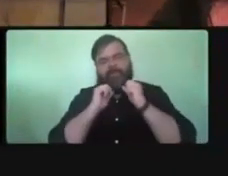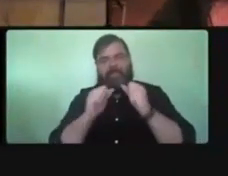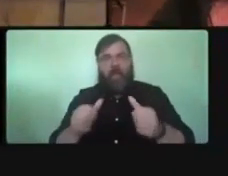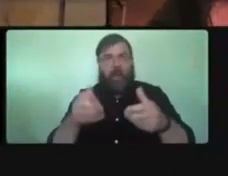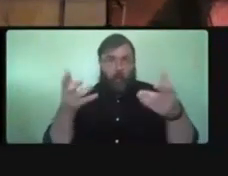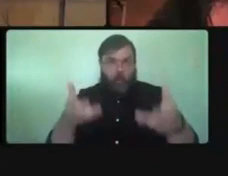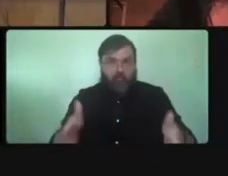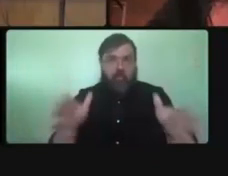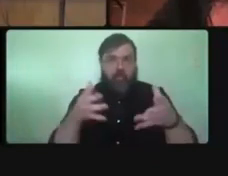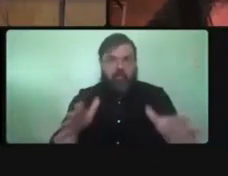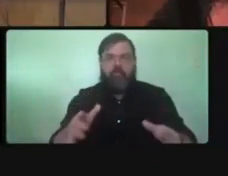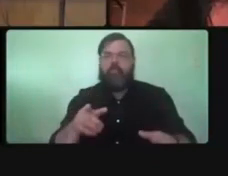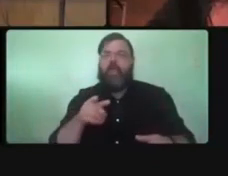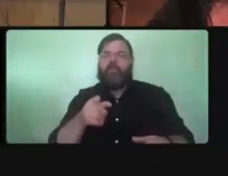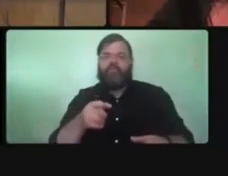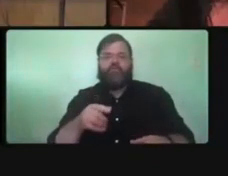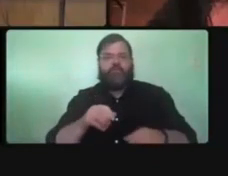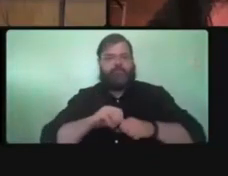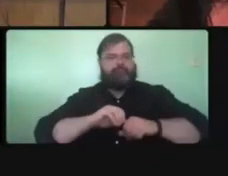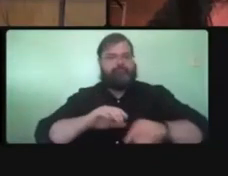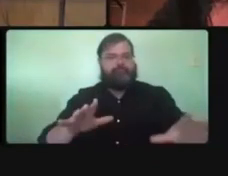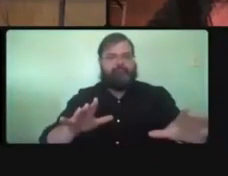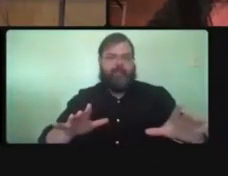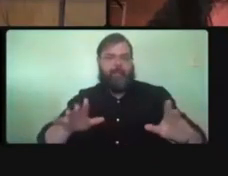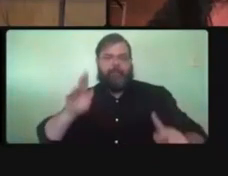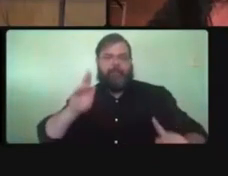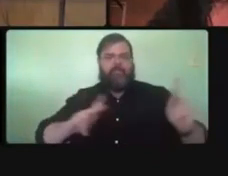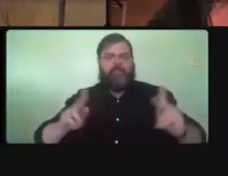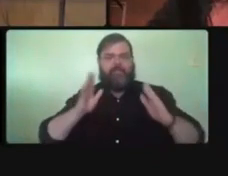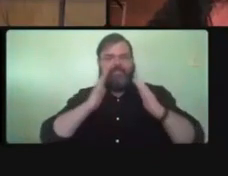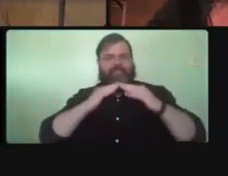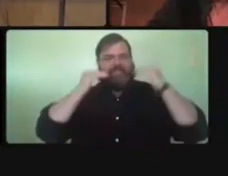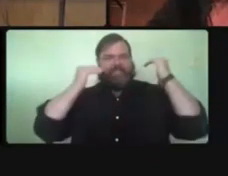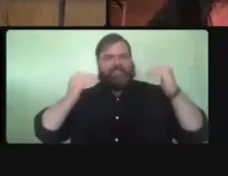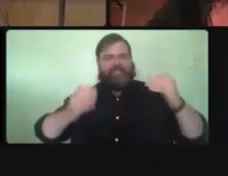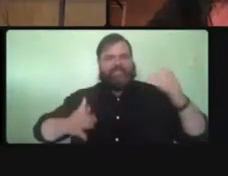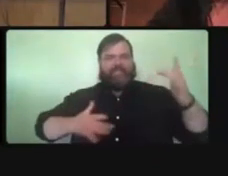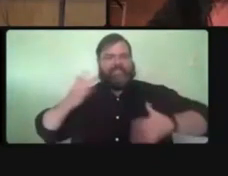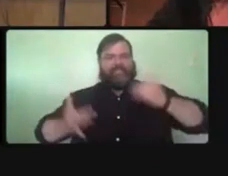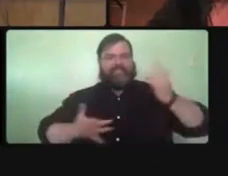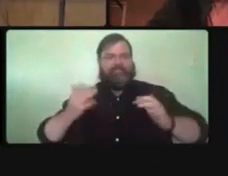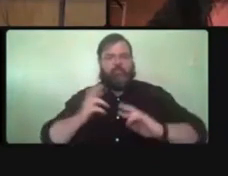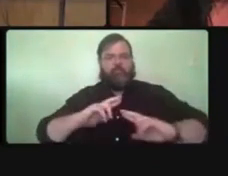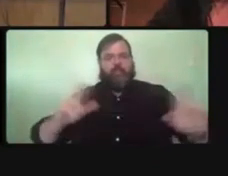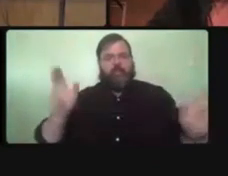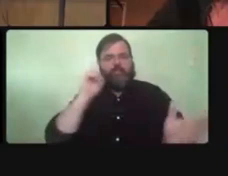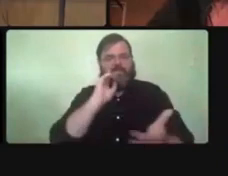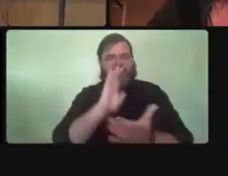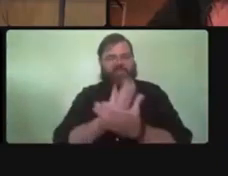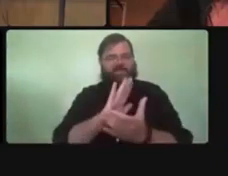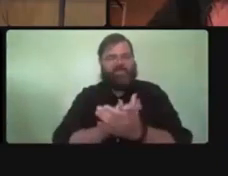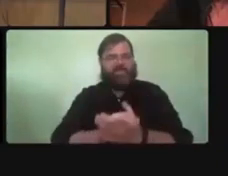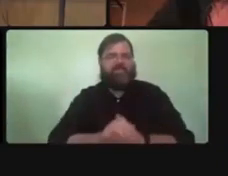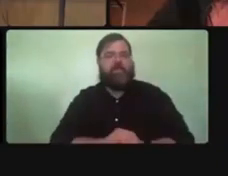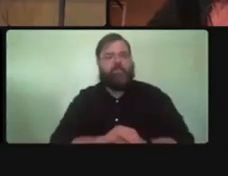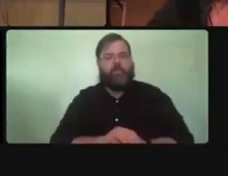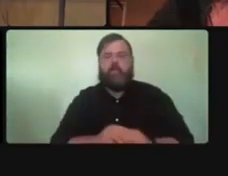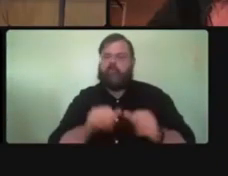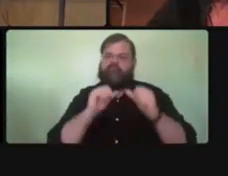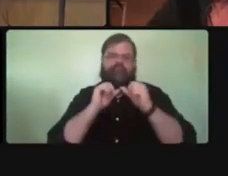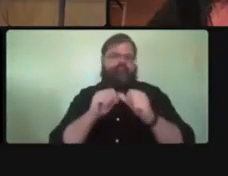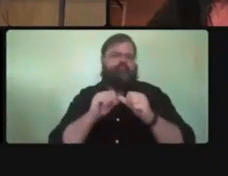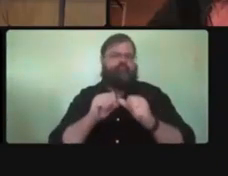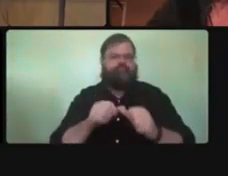sasa. Ningependa kuwashukuru sana kwa kazi nzuri ambayo mmefanya, lakini bado tuna kazi, kuna kazi ambayo